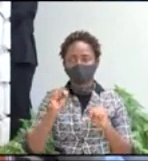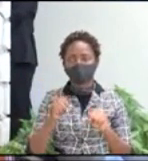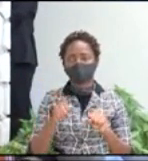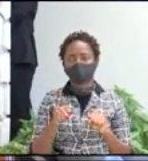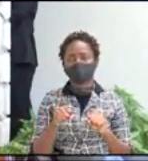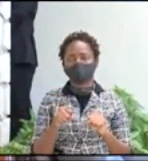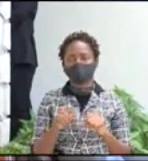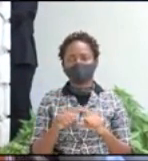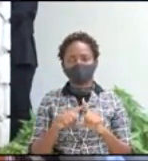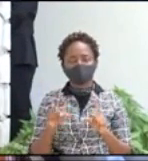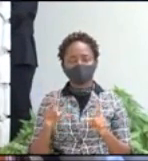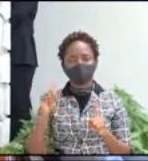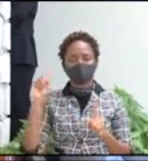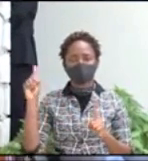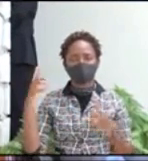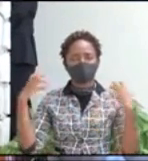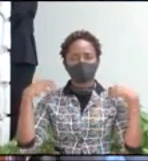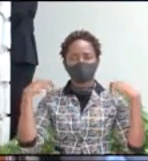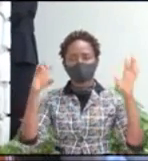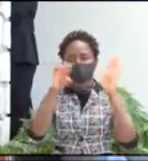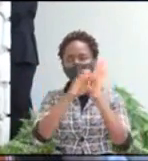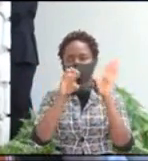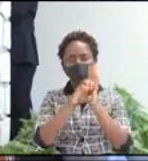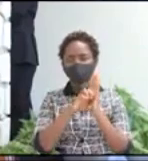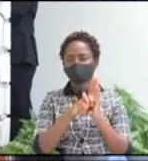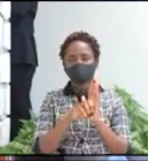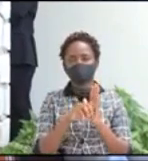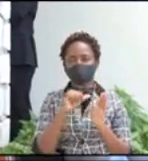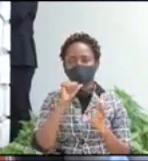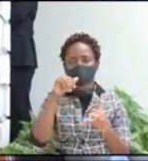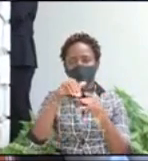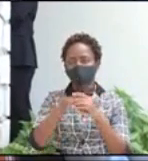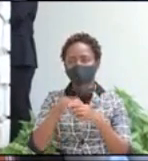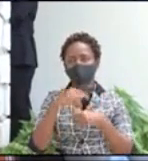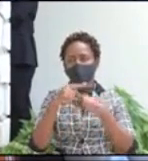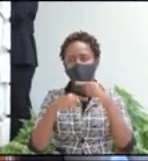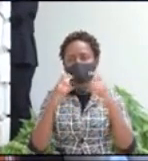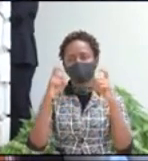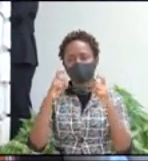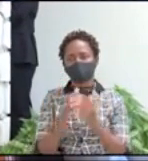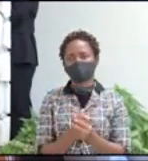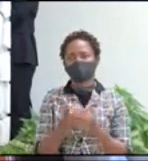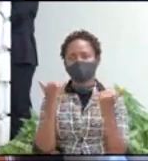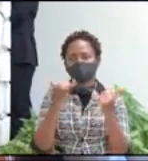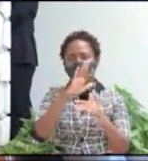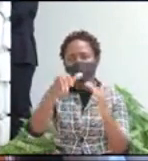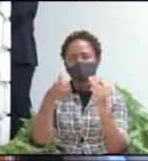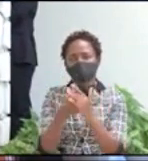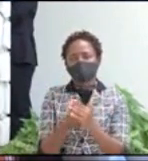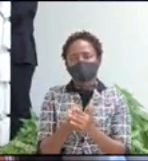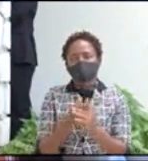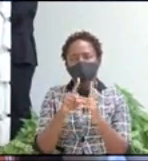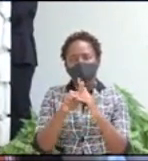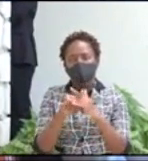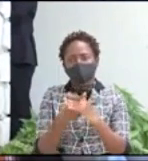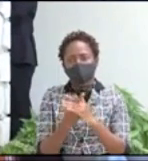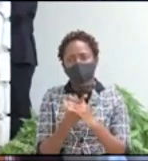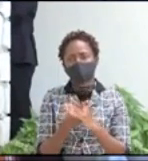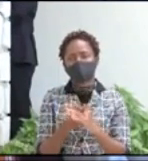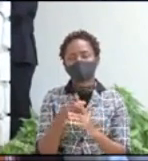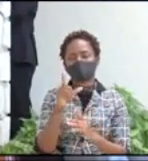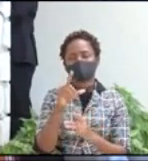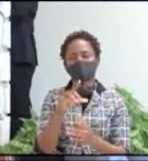faire mais moi même comme chef d'État je n'ai pas de candidat ça veut dire jodi tout le monde commencer toucher pour être